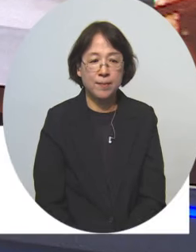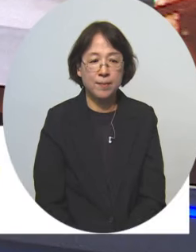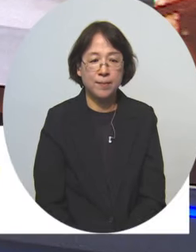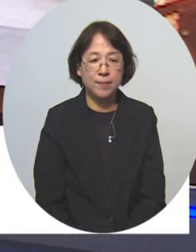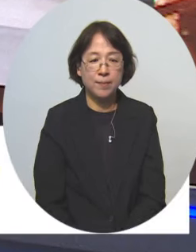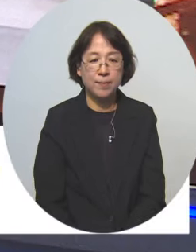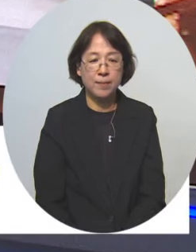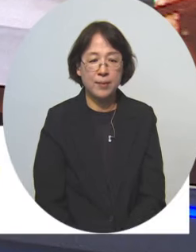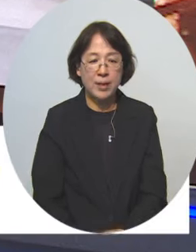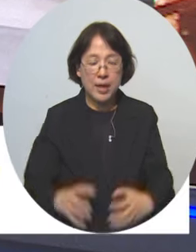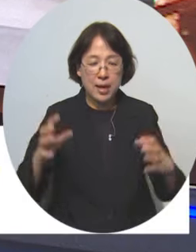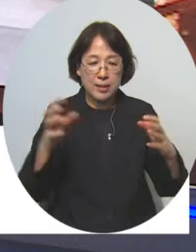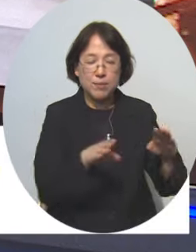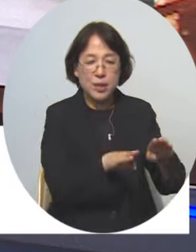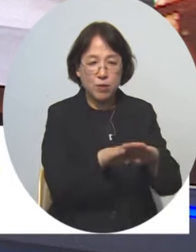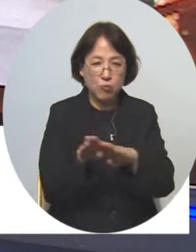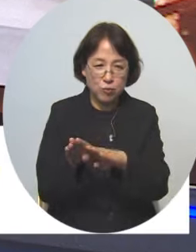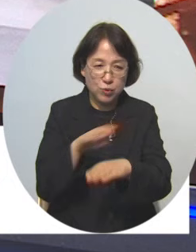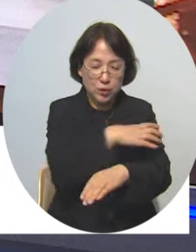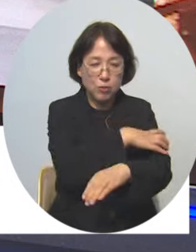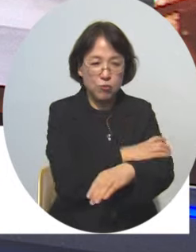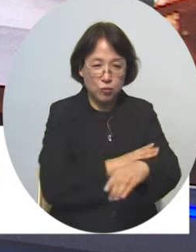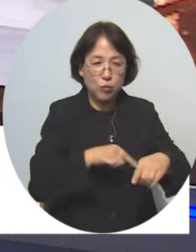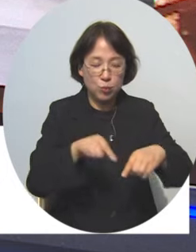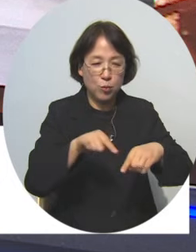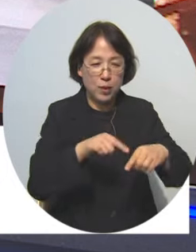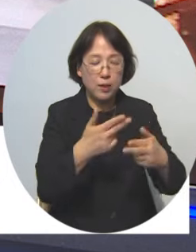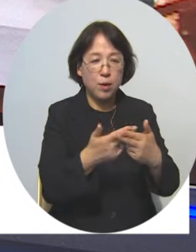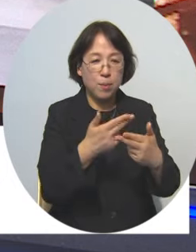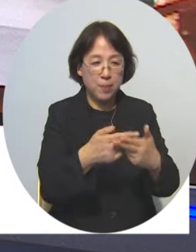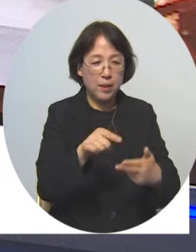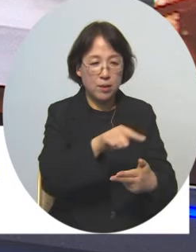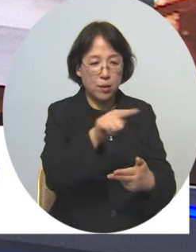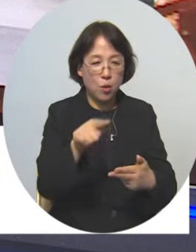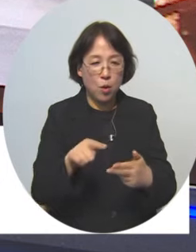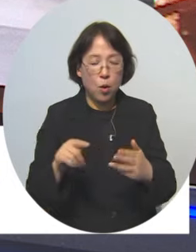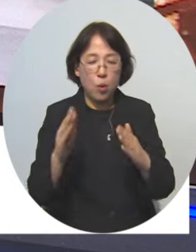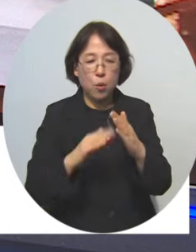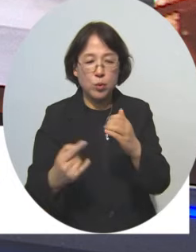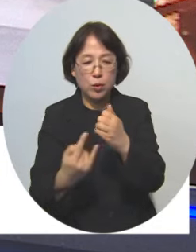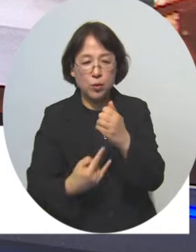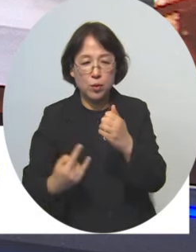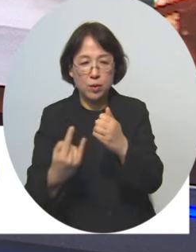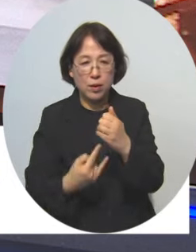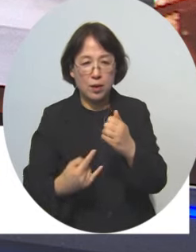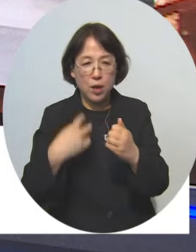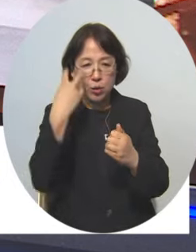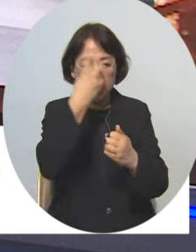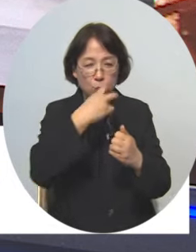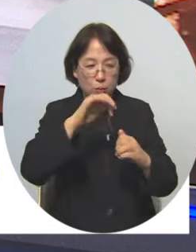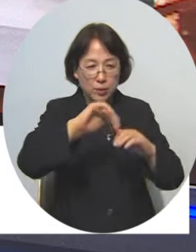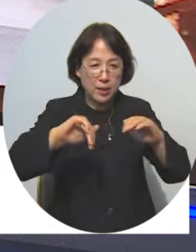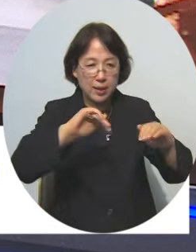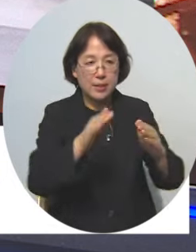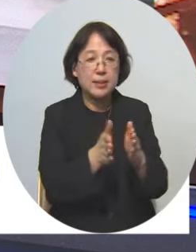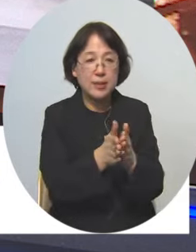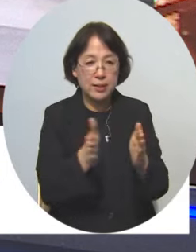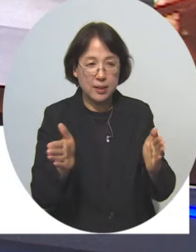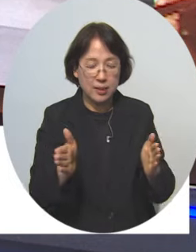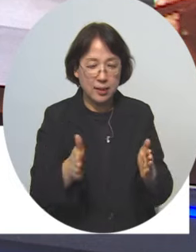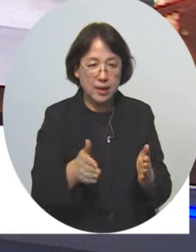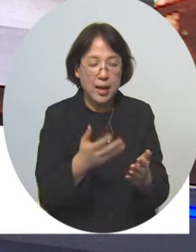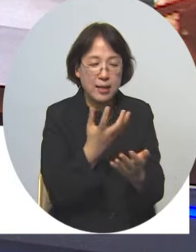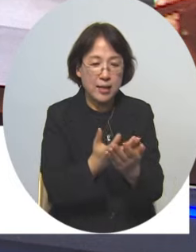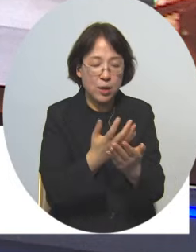의료계 집단 휴진을 주도한 대한의사협회를 대상으로 공정거래위원회가 현장 조사에 착수했습니다. 공정위는 내부